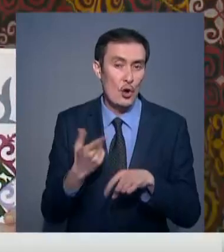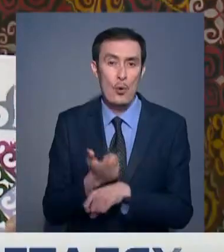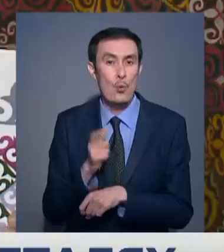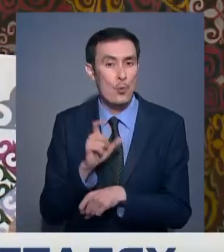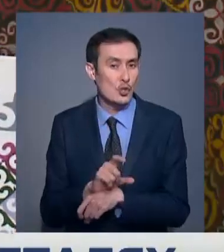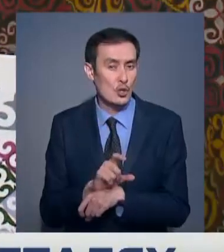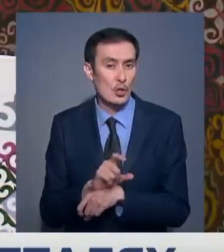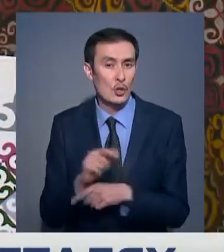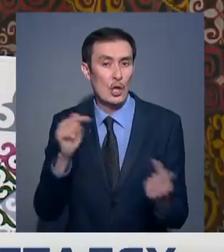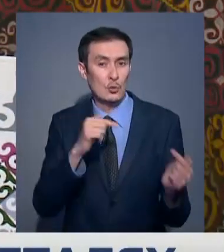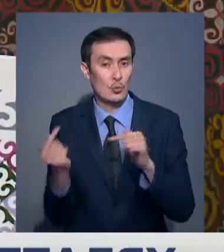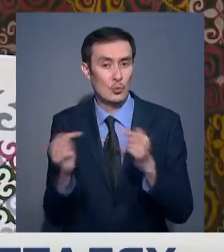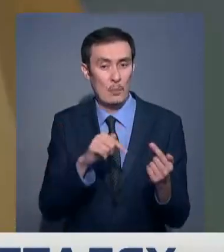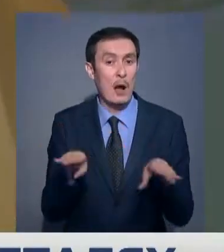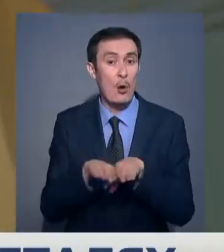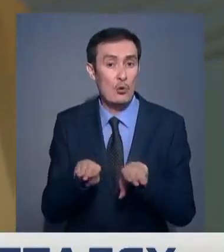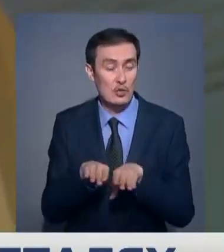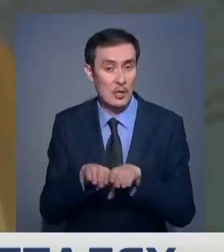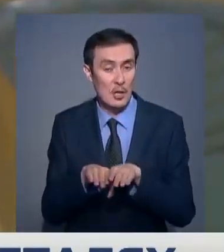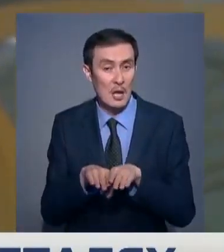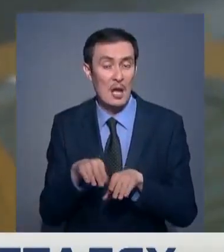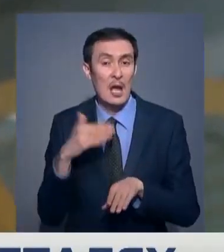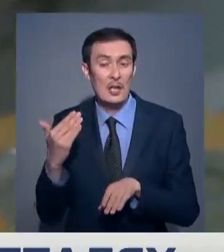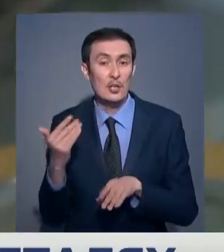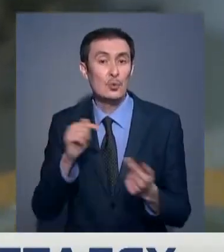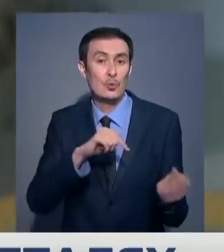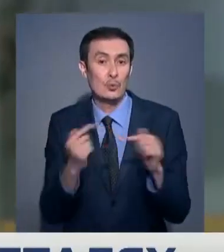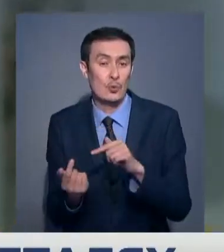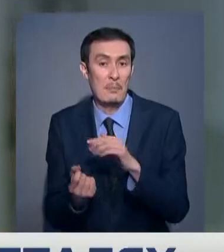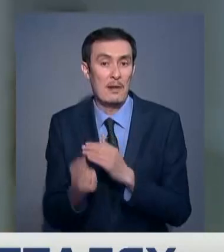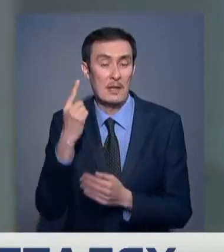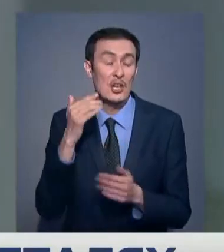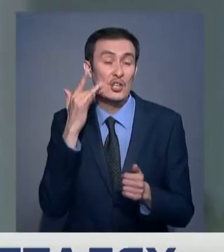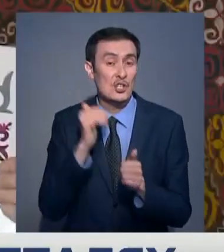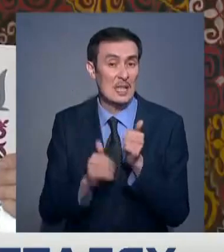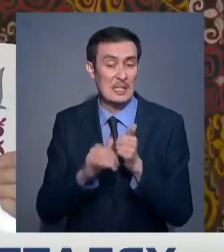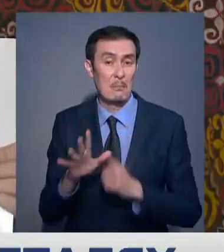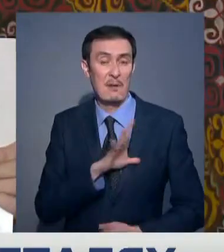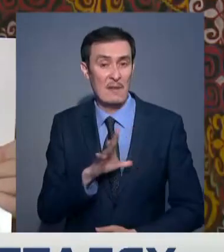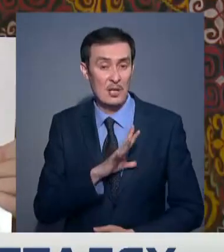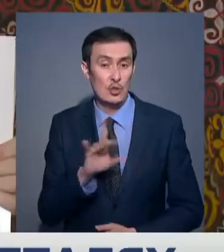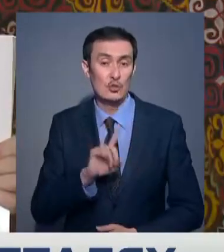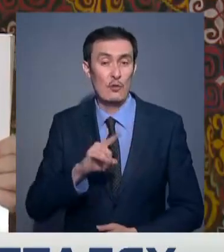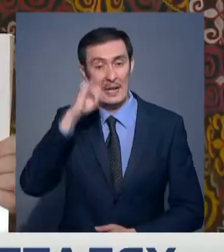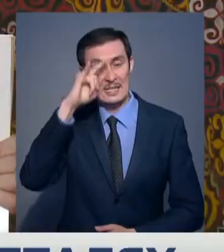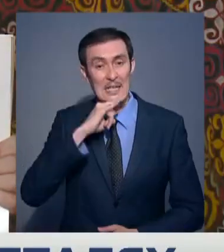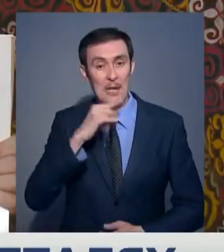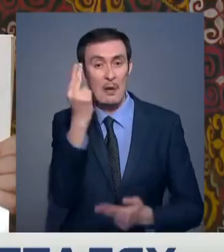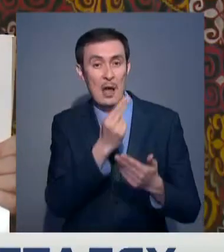очень друг на друга похожи. Они рождают друг друга. Часто бывает в казахском